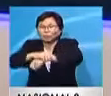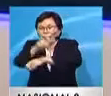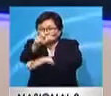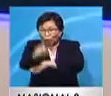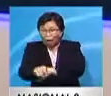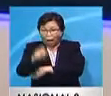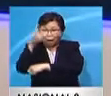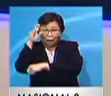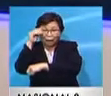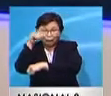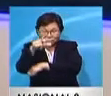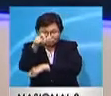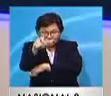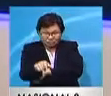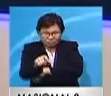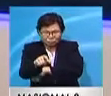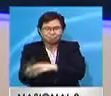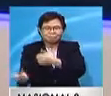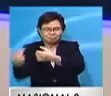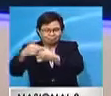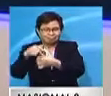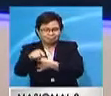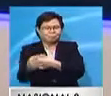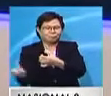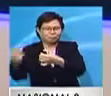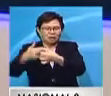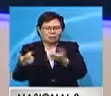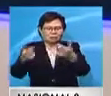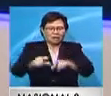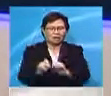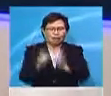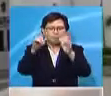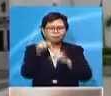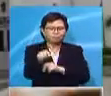seorang lelaki yang didakwa terlibat dengan kejadian